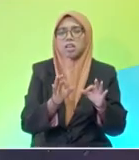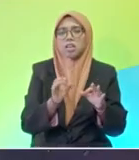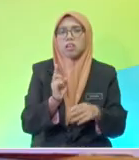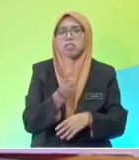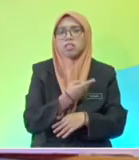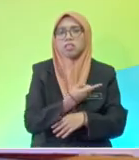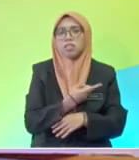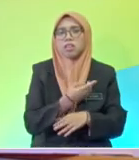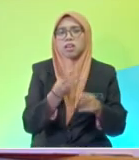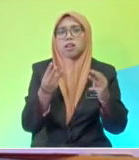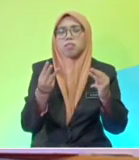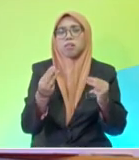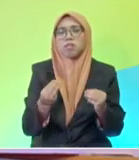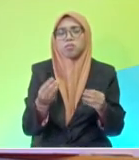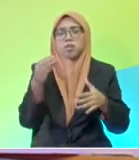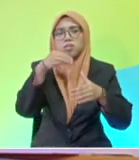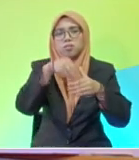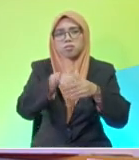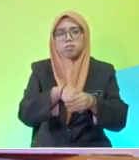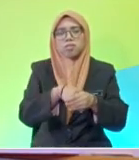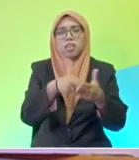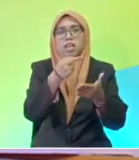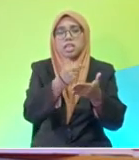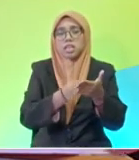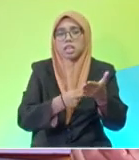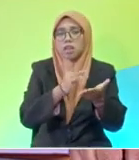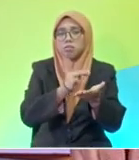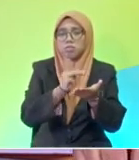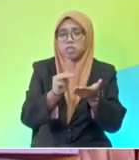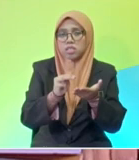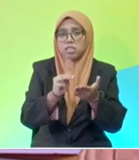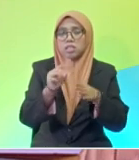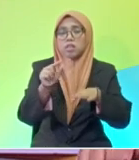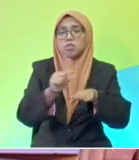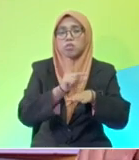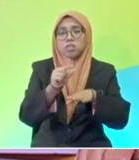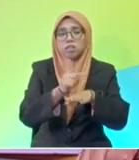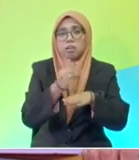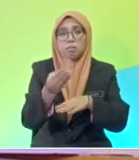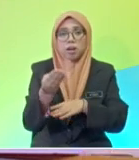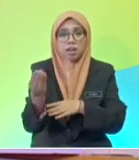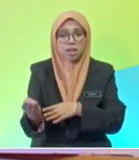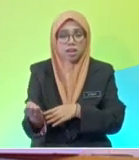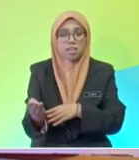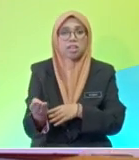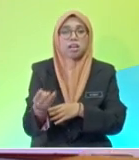nilai murni seperti menggunakan bahan kita smule pun